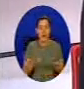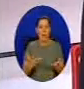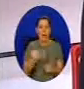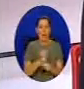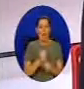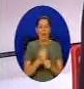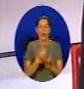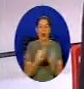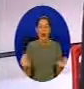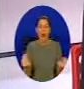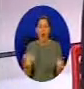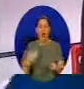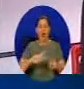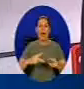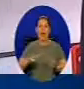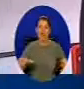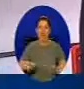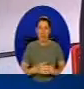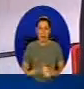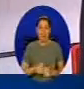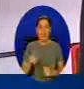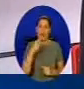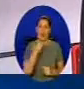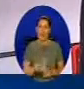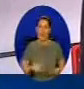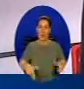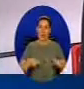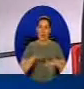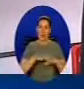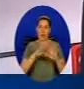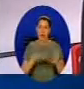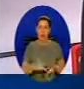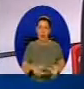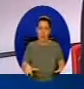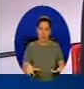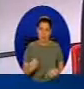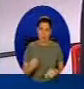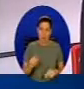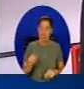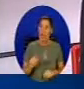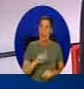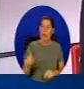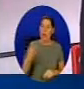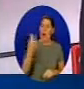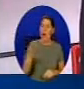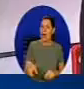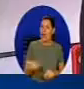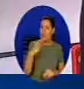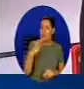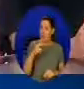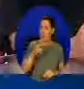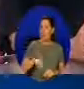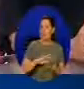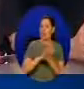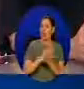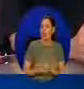זאת, מה שהוא טען, והטענה הבסיסית שלו הייתה, שהחיים על הפלנטה, הוא לא אבי תורת האבולוציה. הוא לא האדם שאמר, יש אבולוציה,